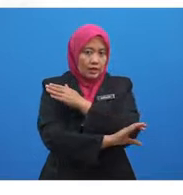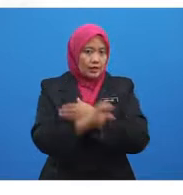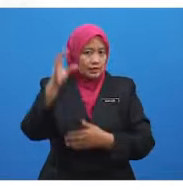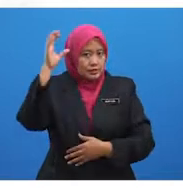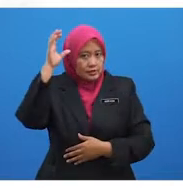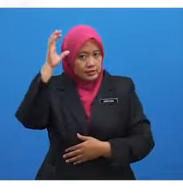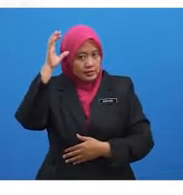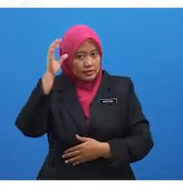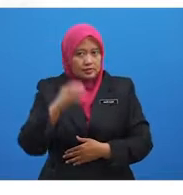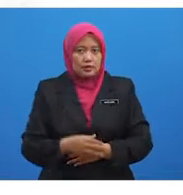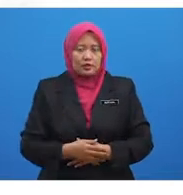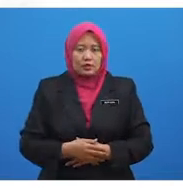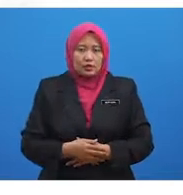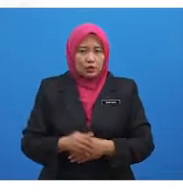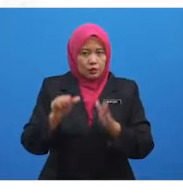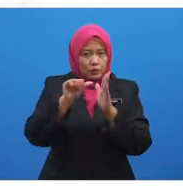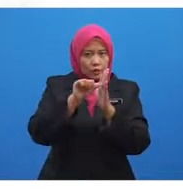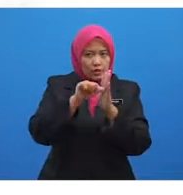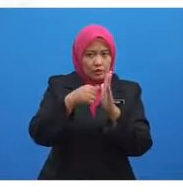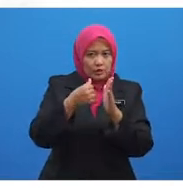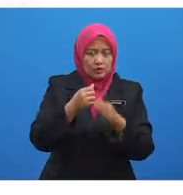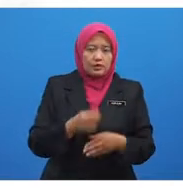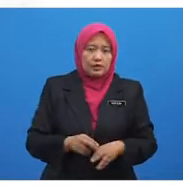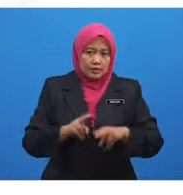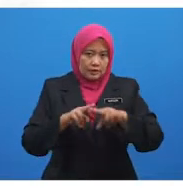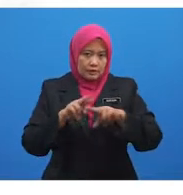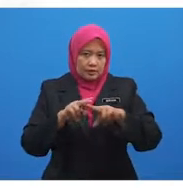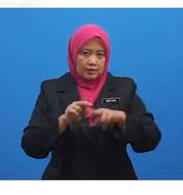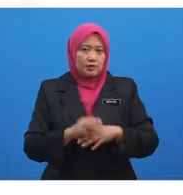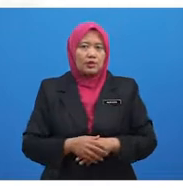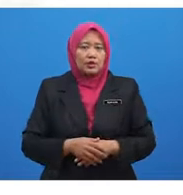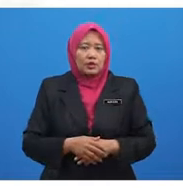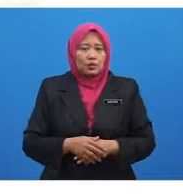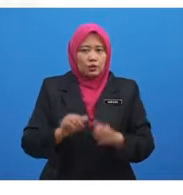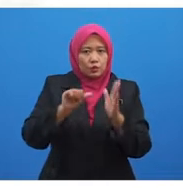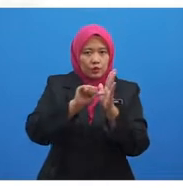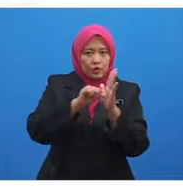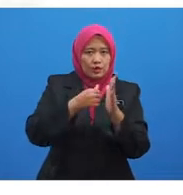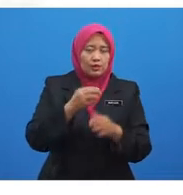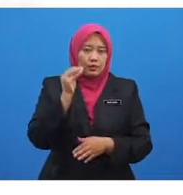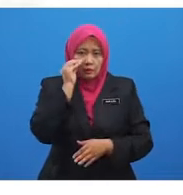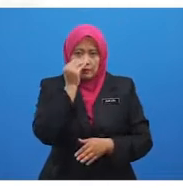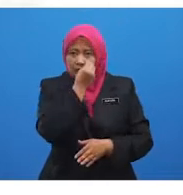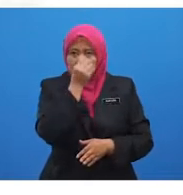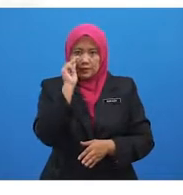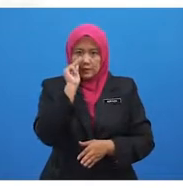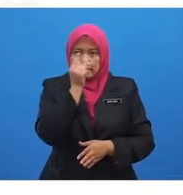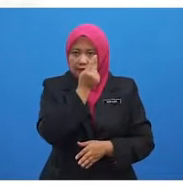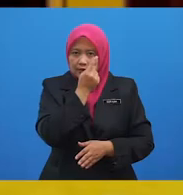melilit-lilit, ukiran sebuku garam, ukiran bunga kenanga dan ukiran